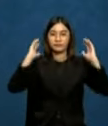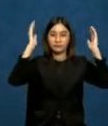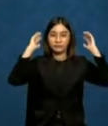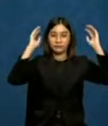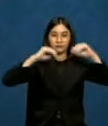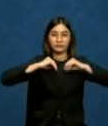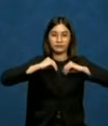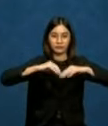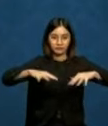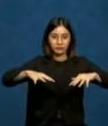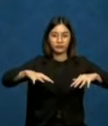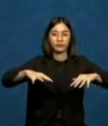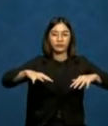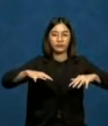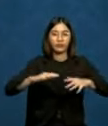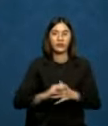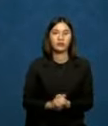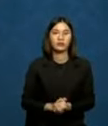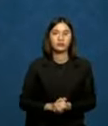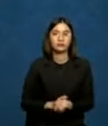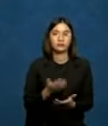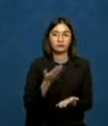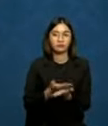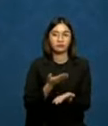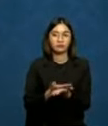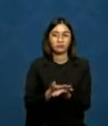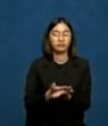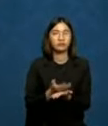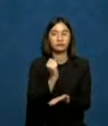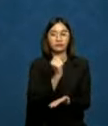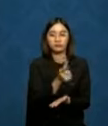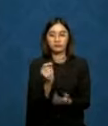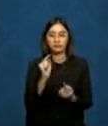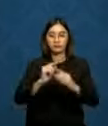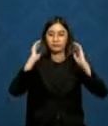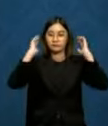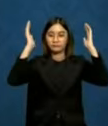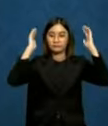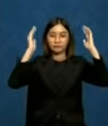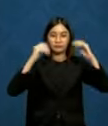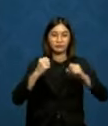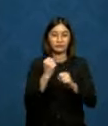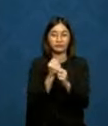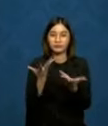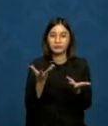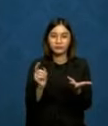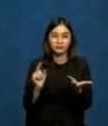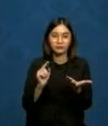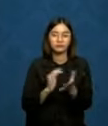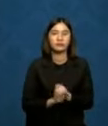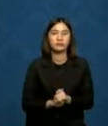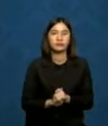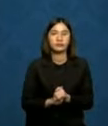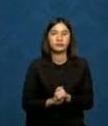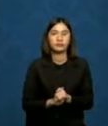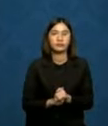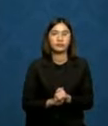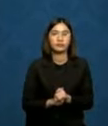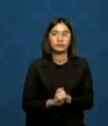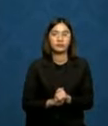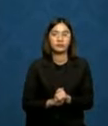ประชาสัมพันธ์ที่เอ่อบอกว่าเรานำเงินไปใช้ในการประชาสัมพันธ์อย่างไรก็อย่างที่ทางท่าน